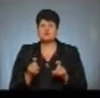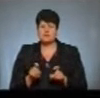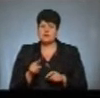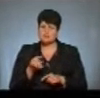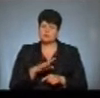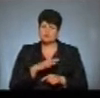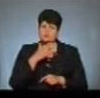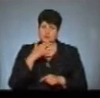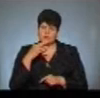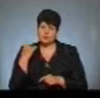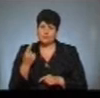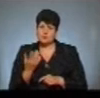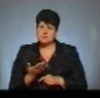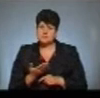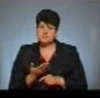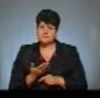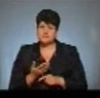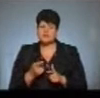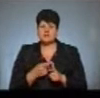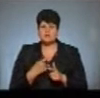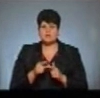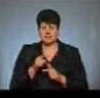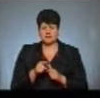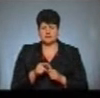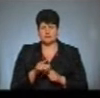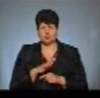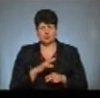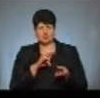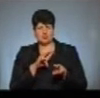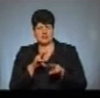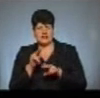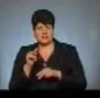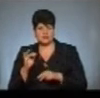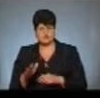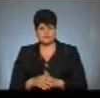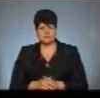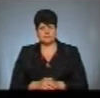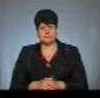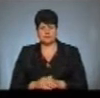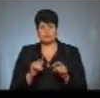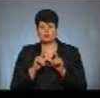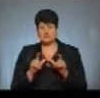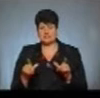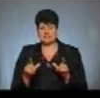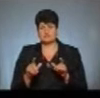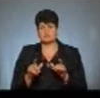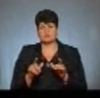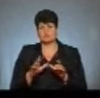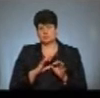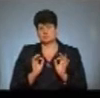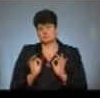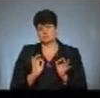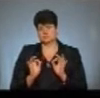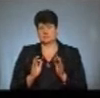їх було достатньо в області і чи на них достатньо було спостерігачів, які працювали? Пунктів тестування було оптимально, адже